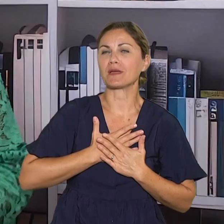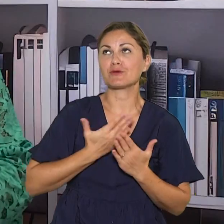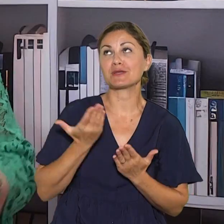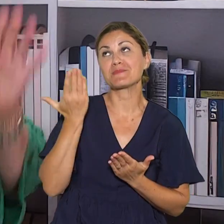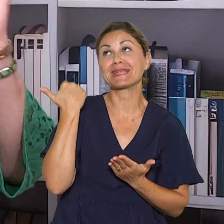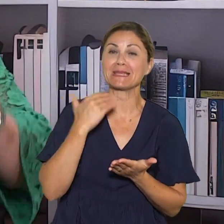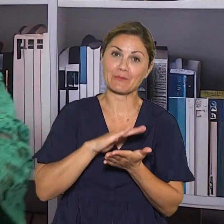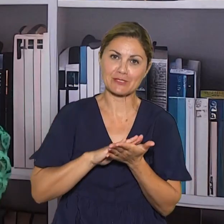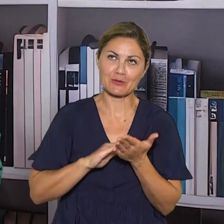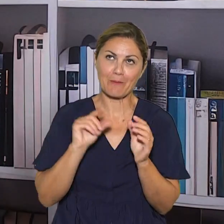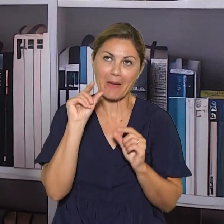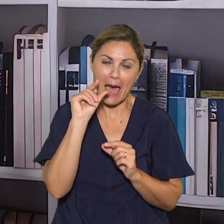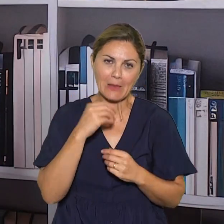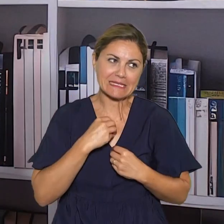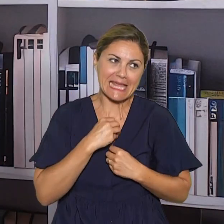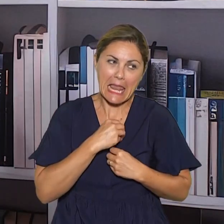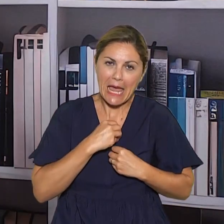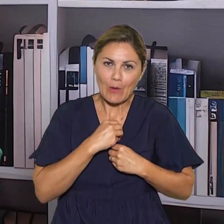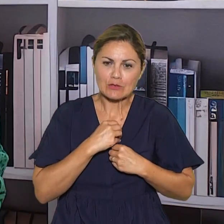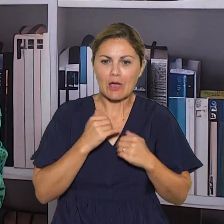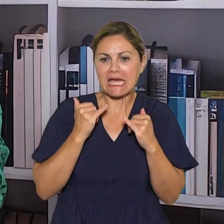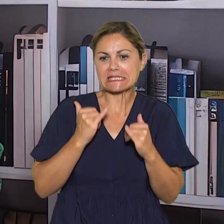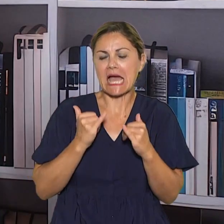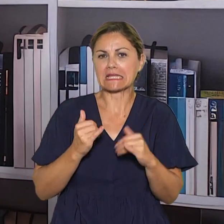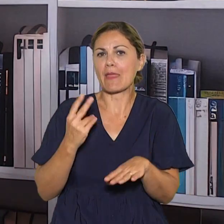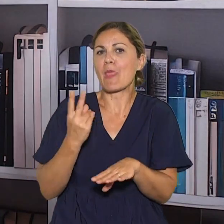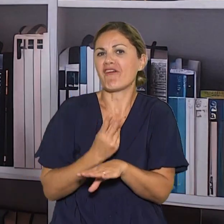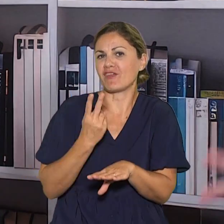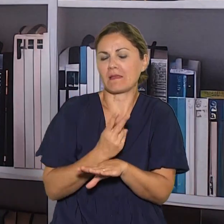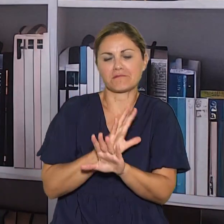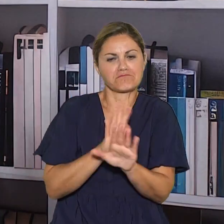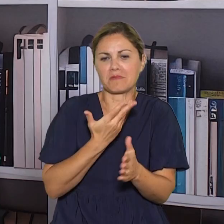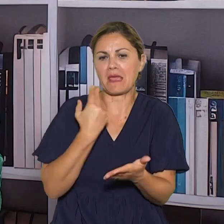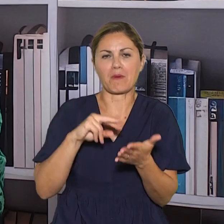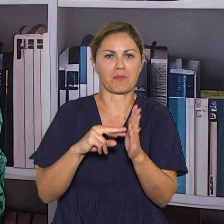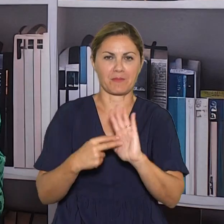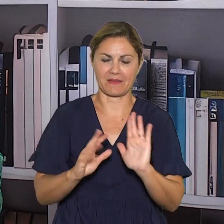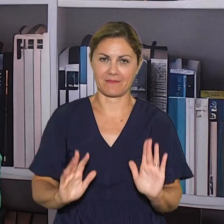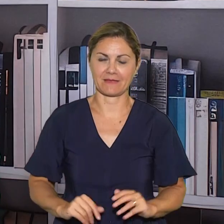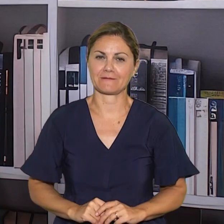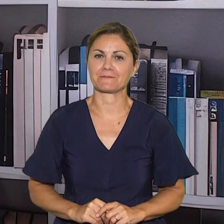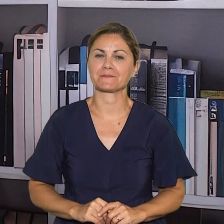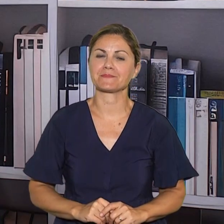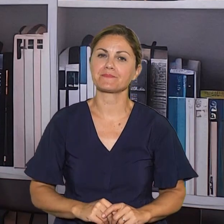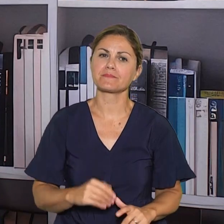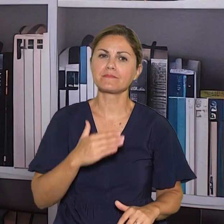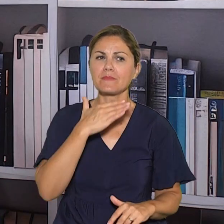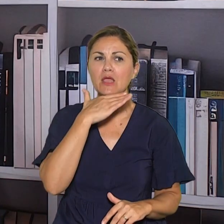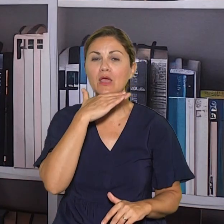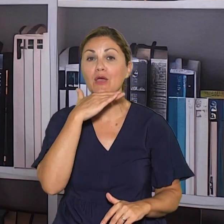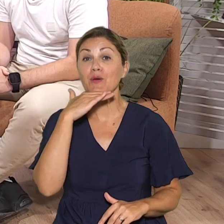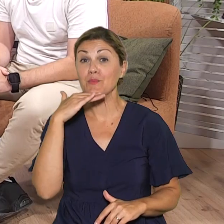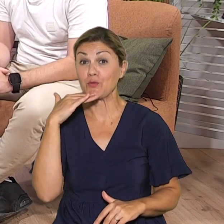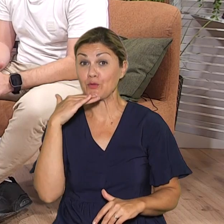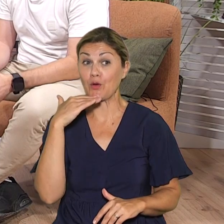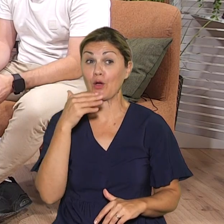nelagodno, ali onda sam sad to brzo privikla, pa mi ništa to. Da, dosta umjetnika sam